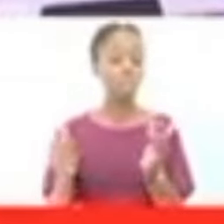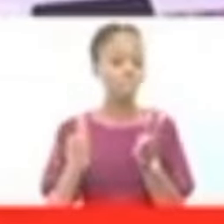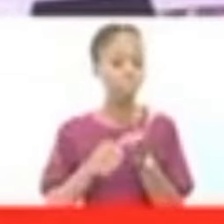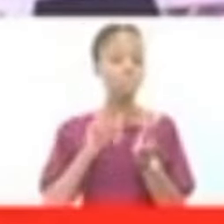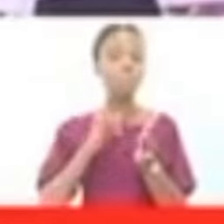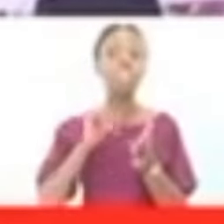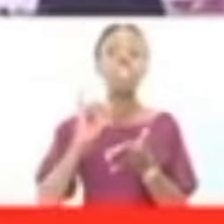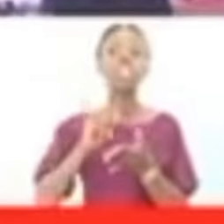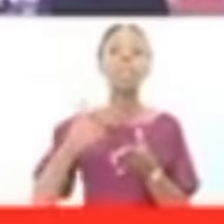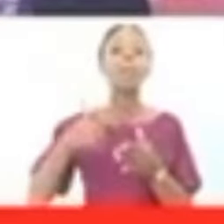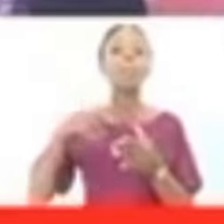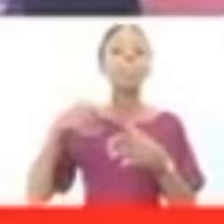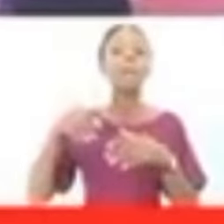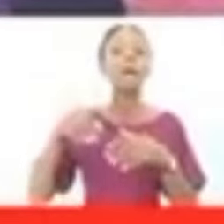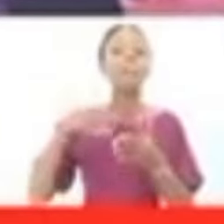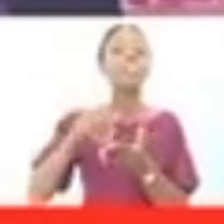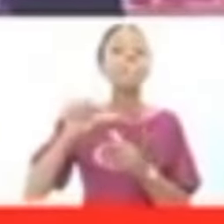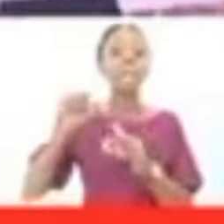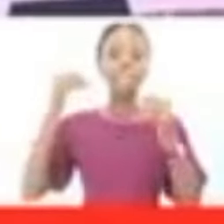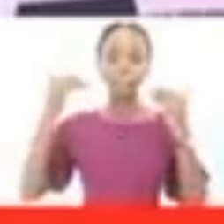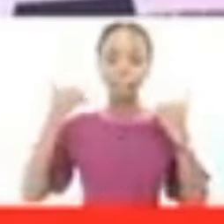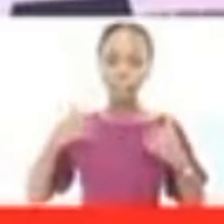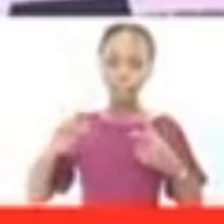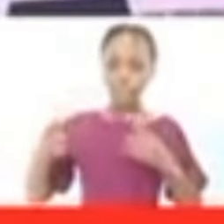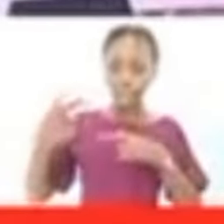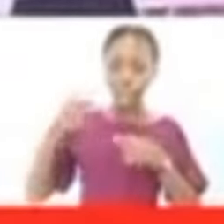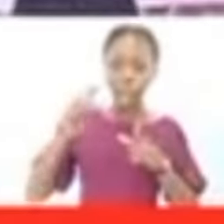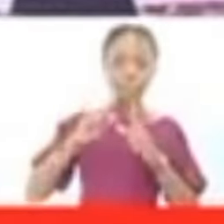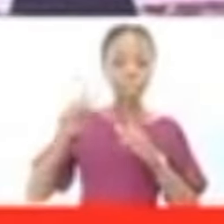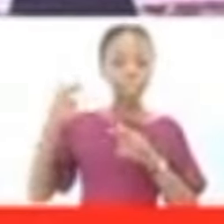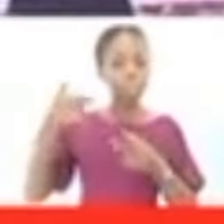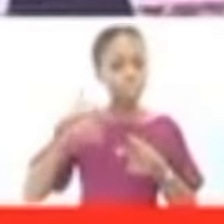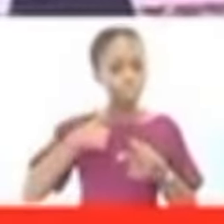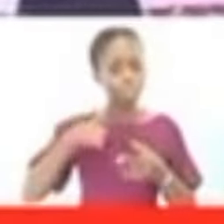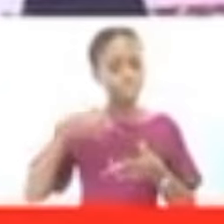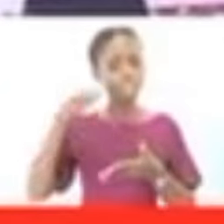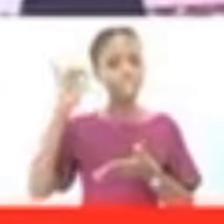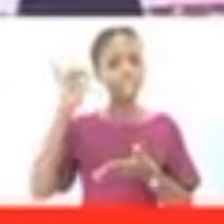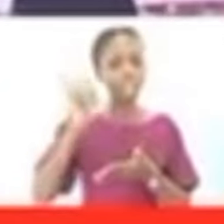Sasa shida ni kwamba ametuma mtu mwingine aje aniambie